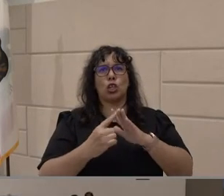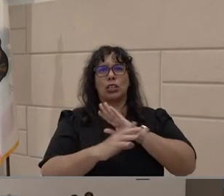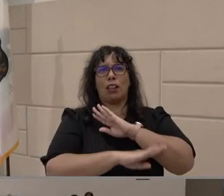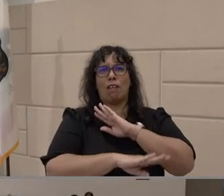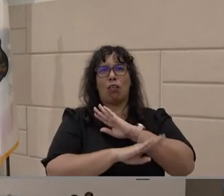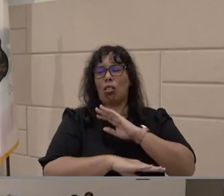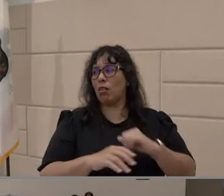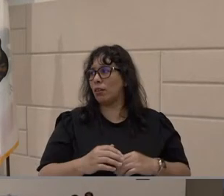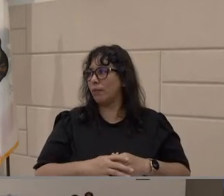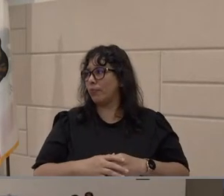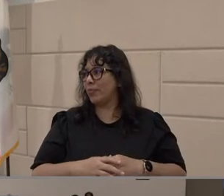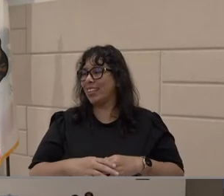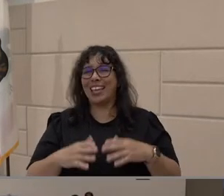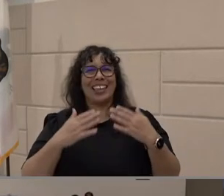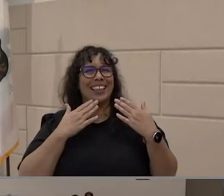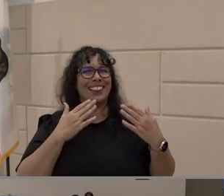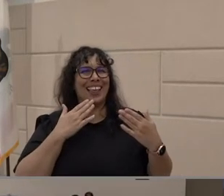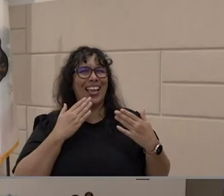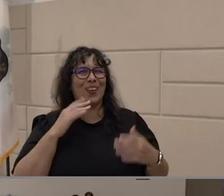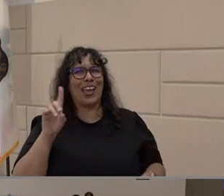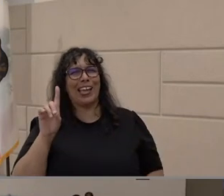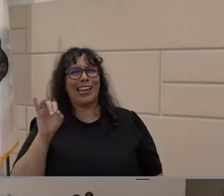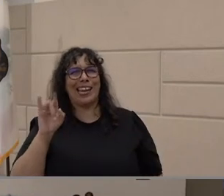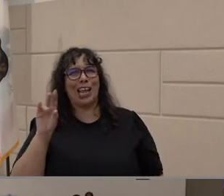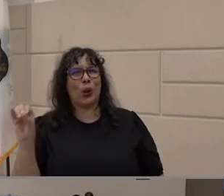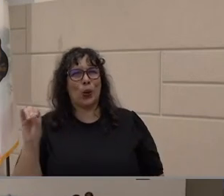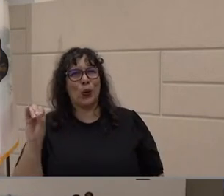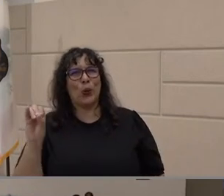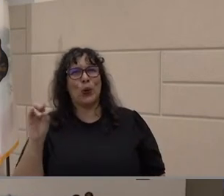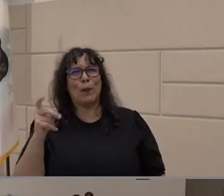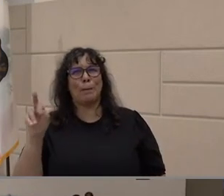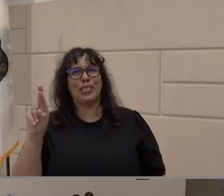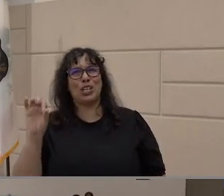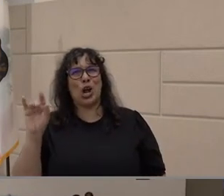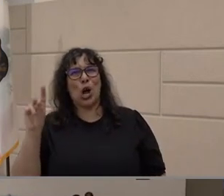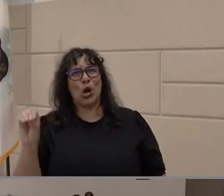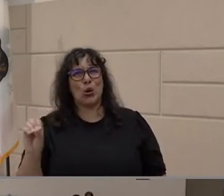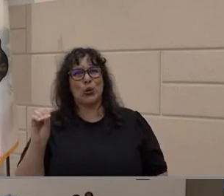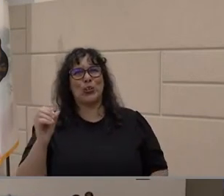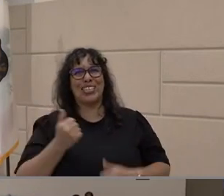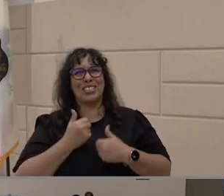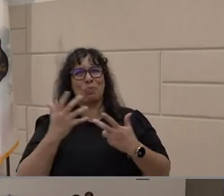សូមអរគុណលោកស្ទីវសូមអរគុណលោកអរ៉ូ